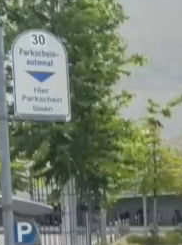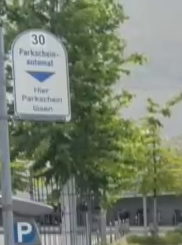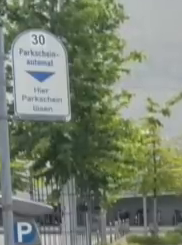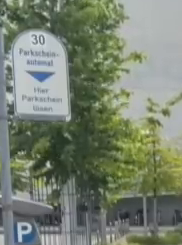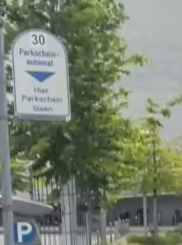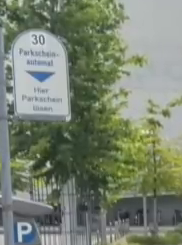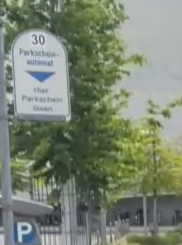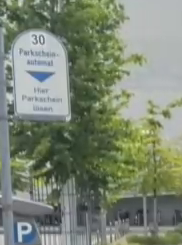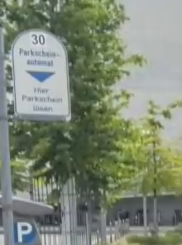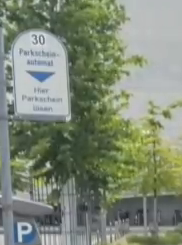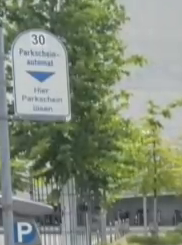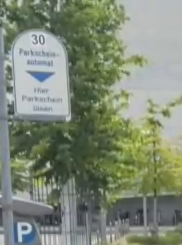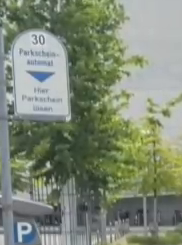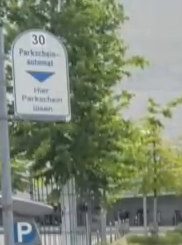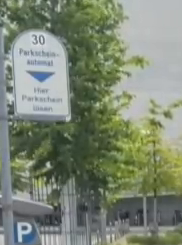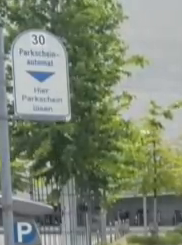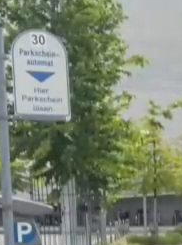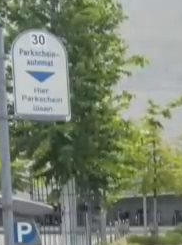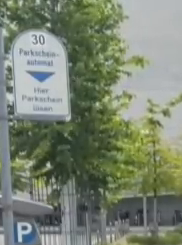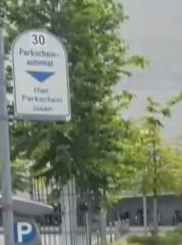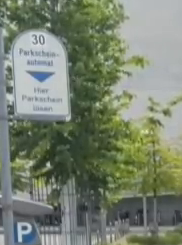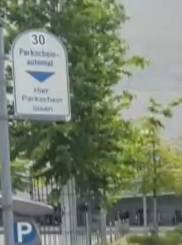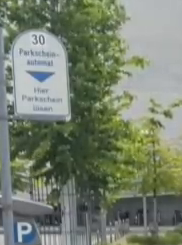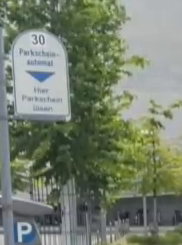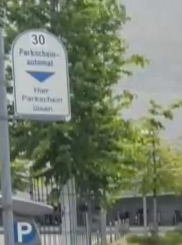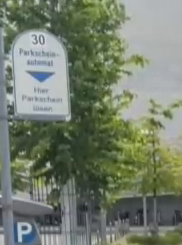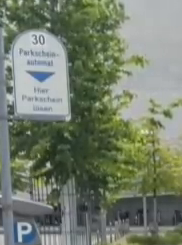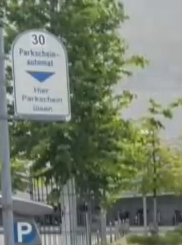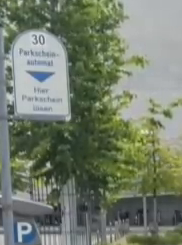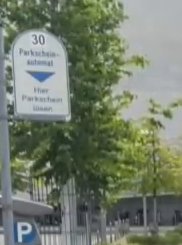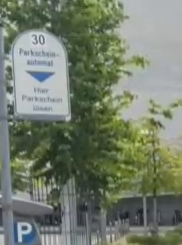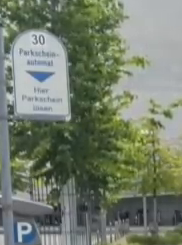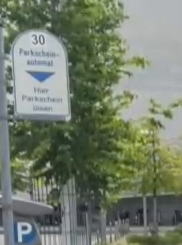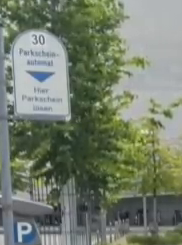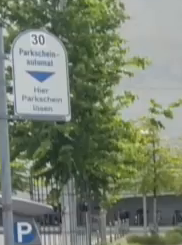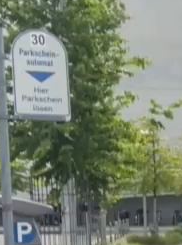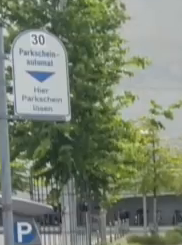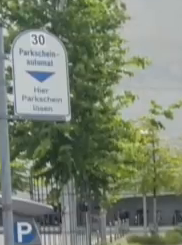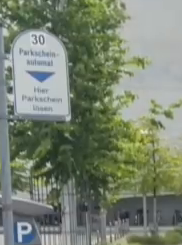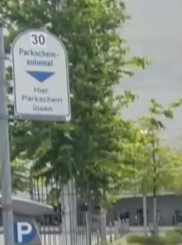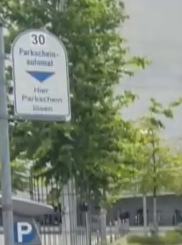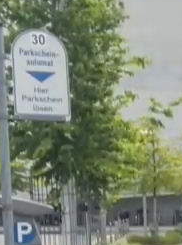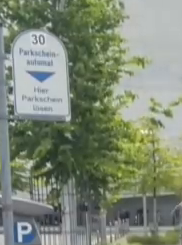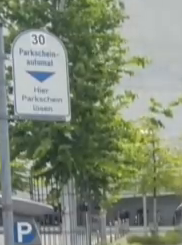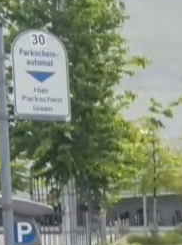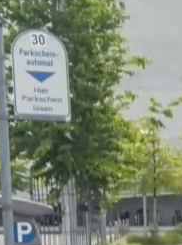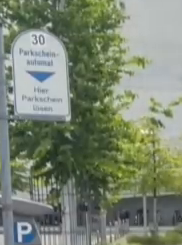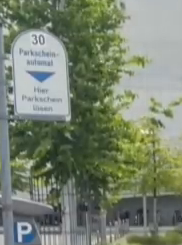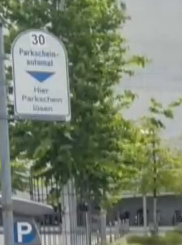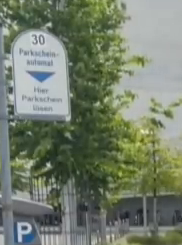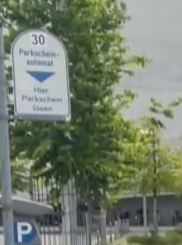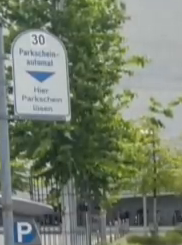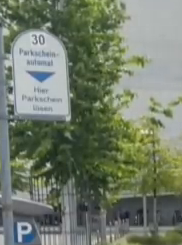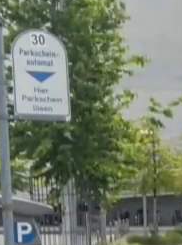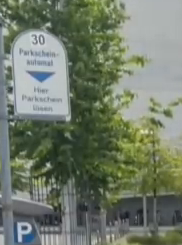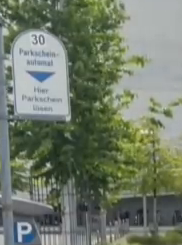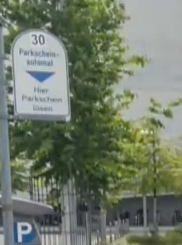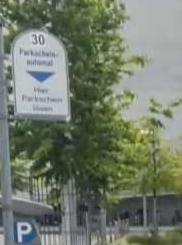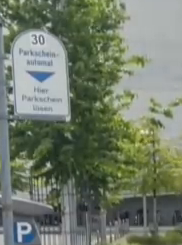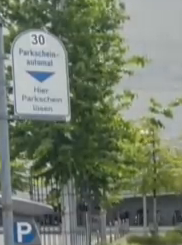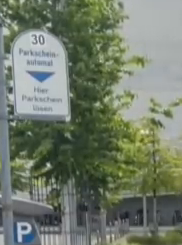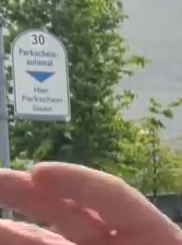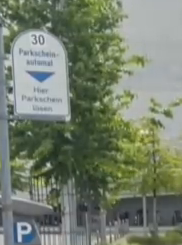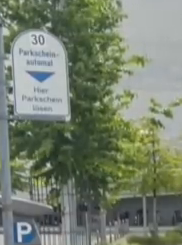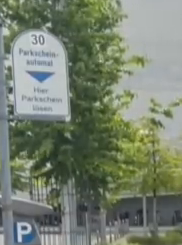beim Amerikaner ganz einfach, sage ich, hier ist gerade jemand mit einem Koffer mit 1 Million Dollar runtergesprungen, der Koffer schwimmt noch hier, Sie sehen ihn nur sehr schlecht.